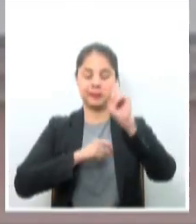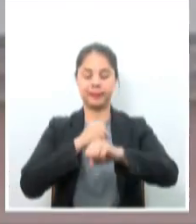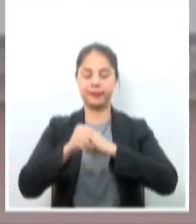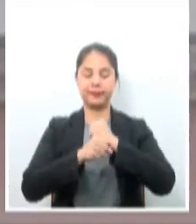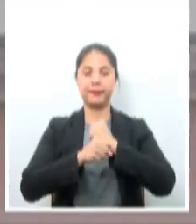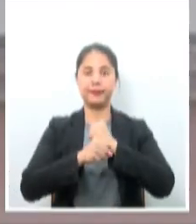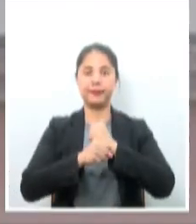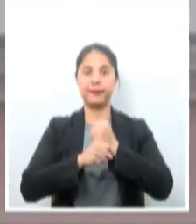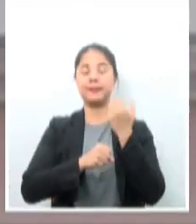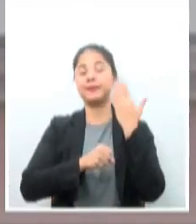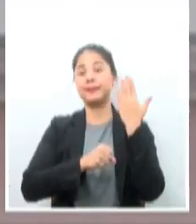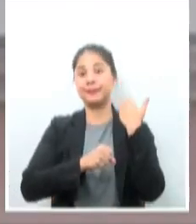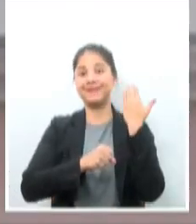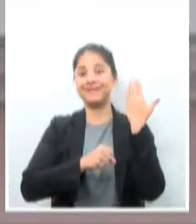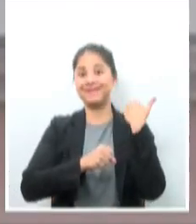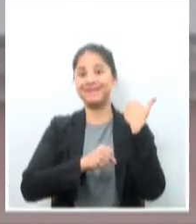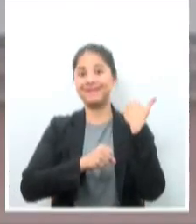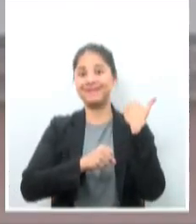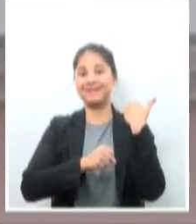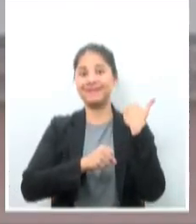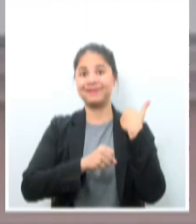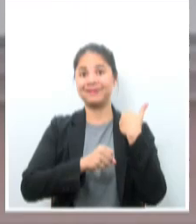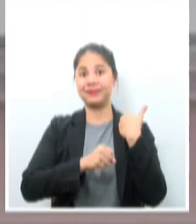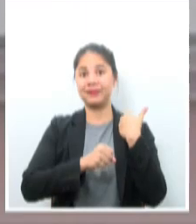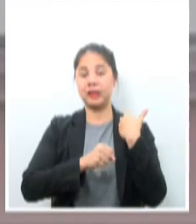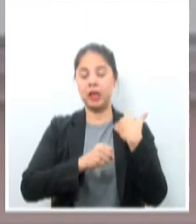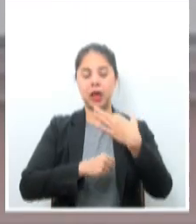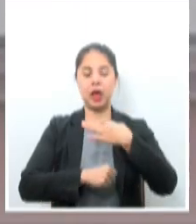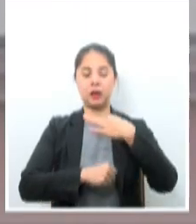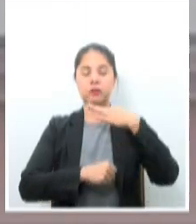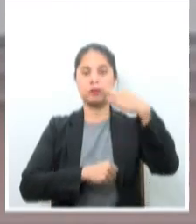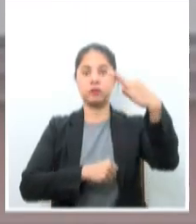กษาที่ผ่านมานะครับผมได้รับการโหวตคัดเลือก